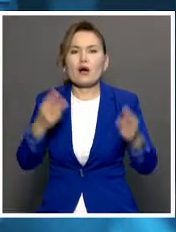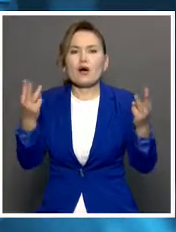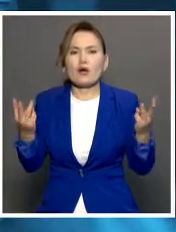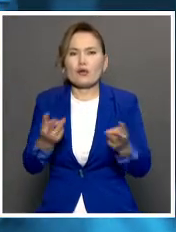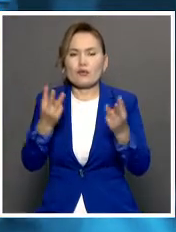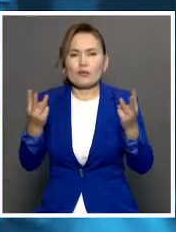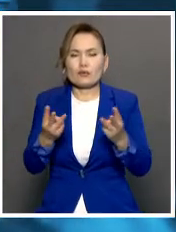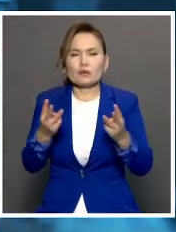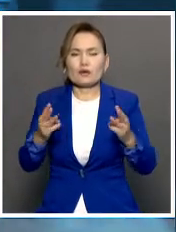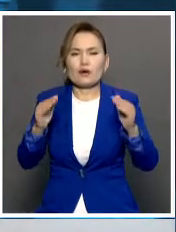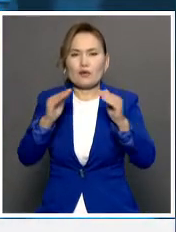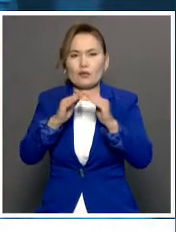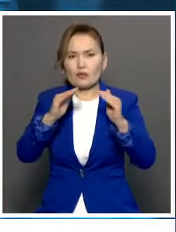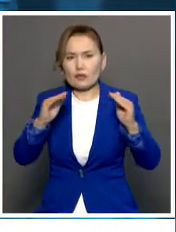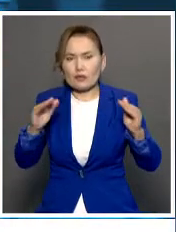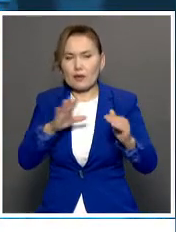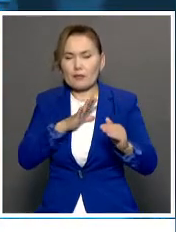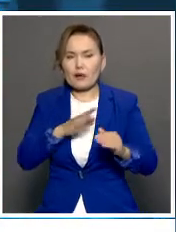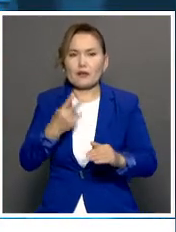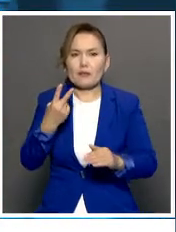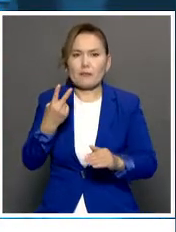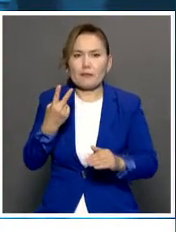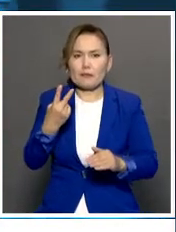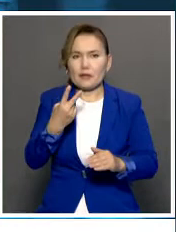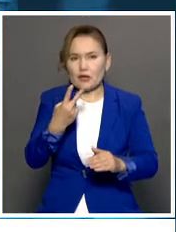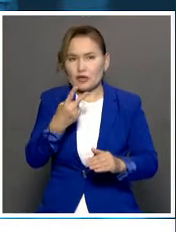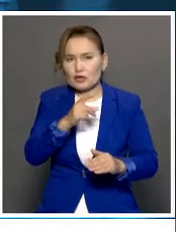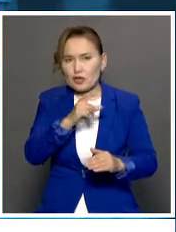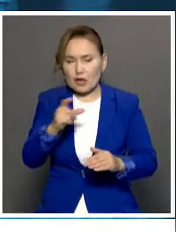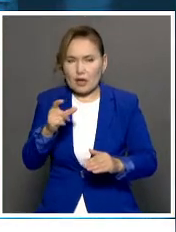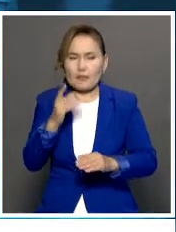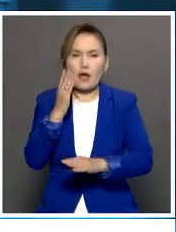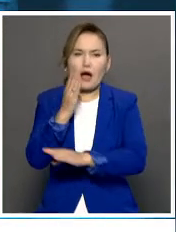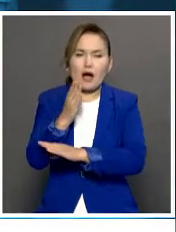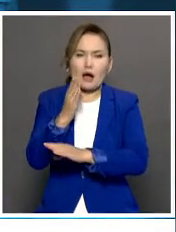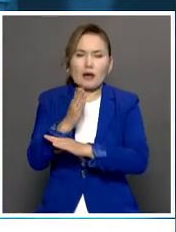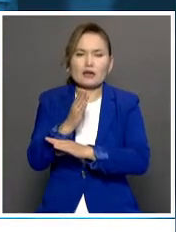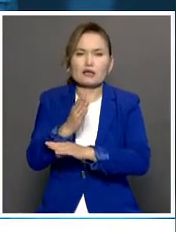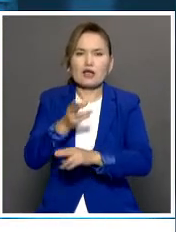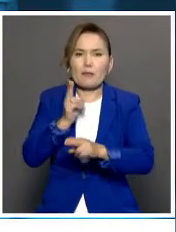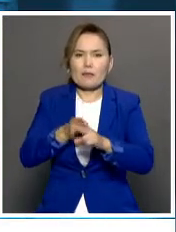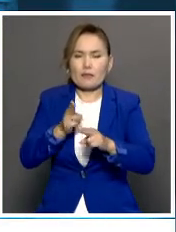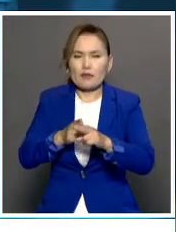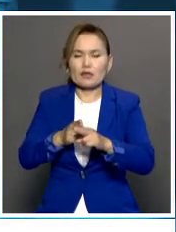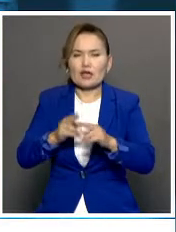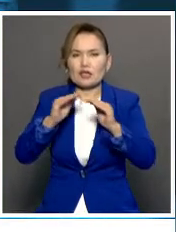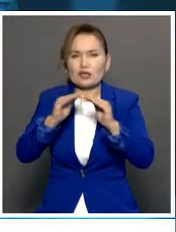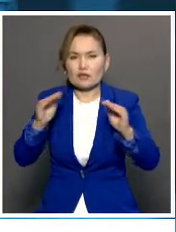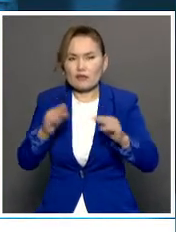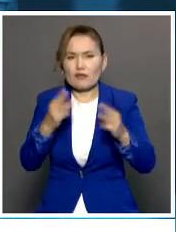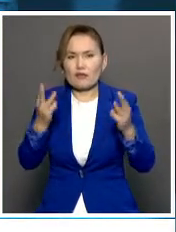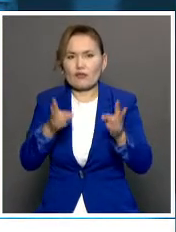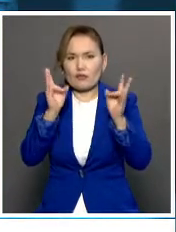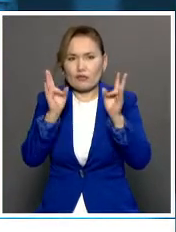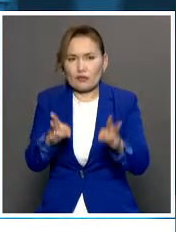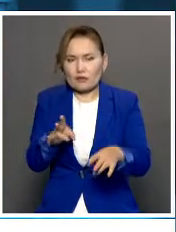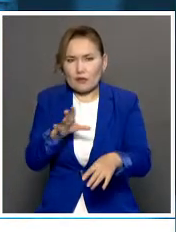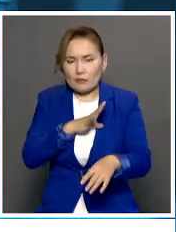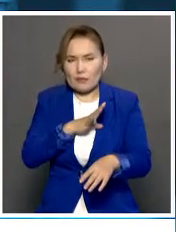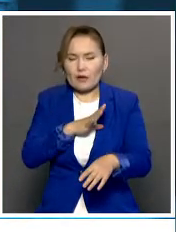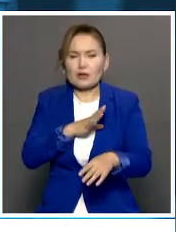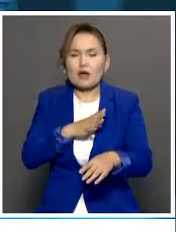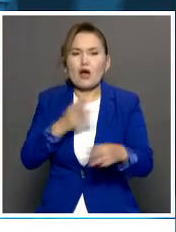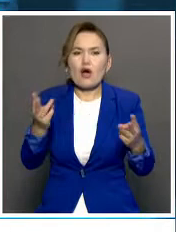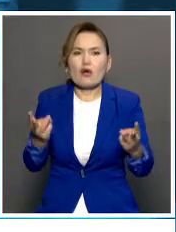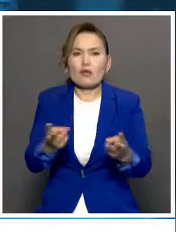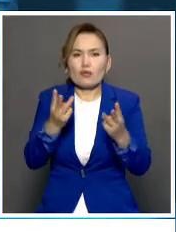бетон мастикасынан жасалған, екінші қабаты ағаш металл шифрымен төселген. Оған қарамастан өрт сөндірушілер авариялық